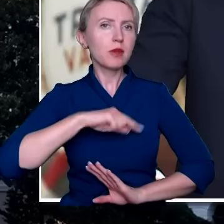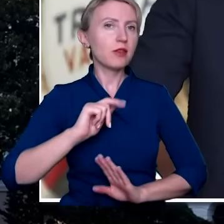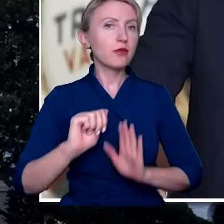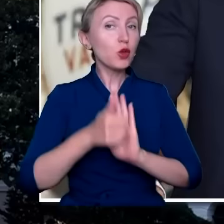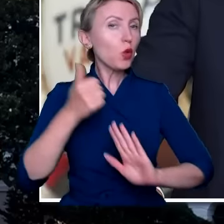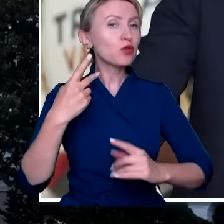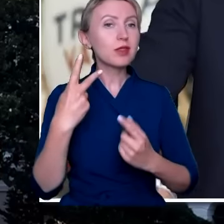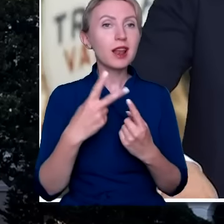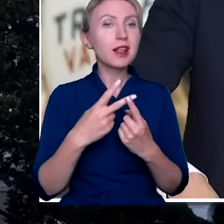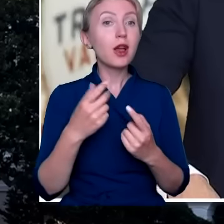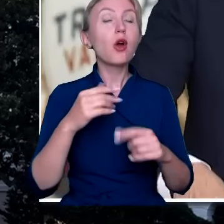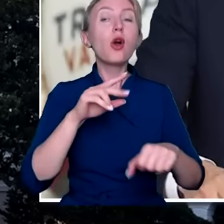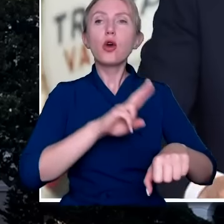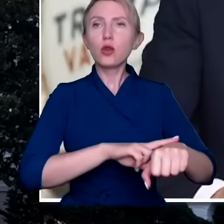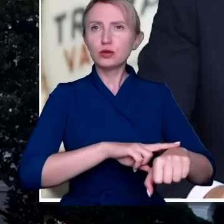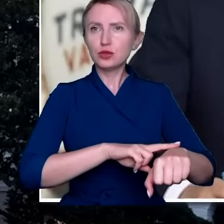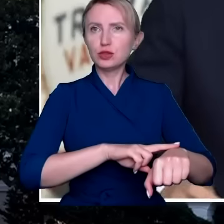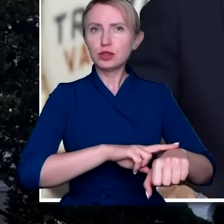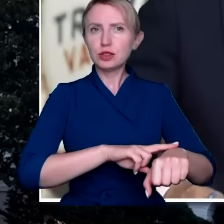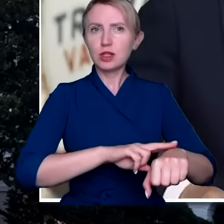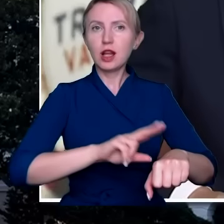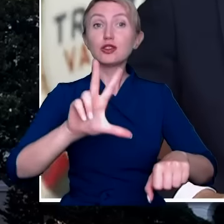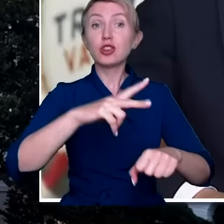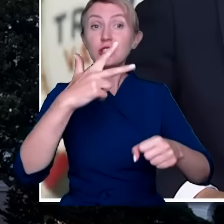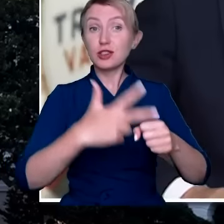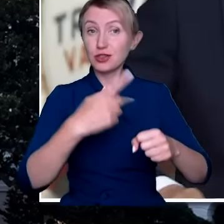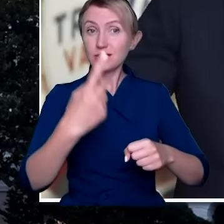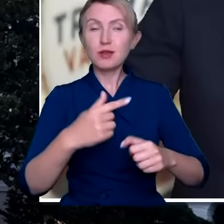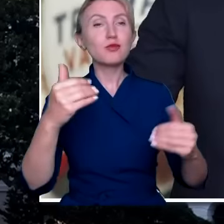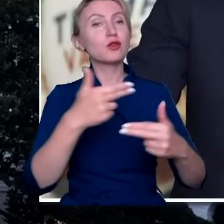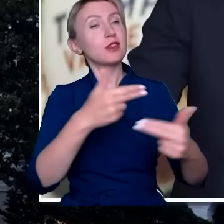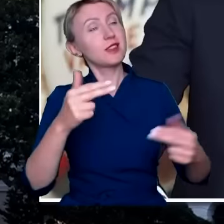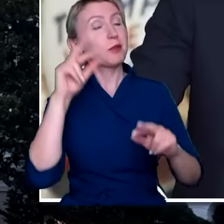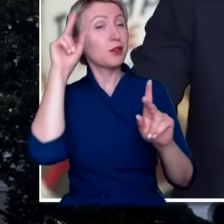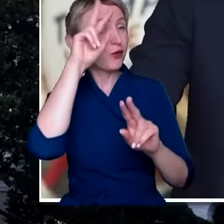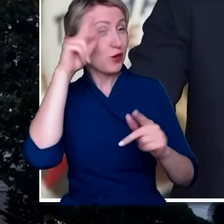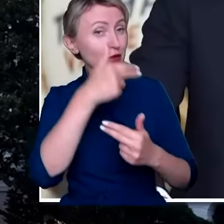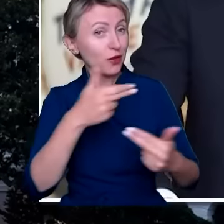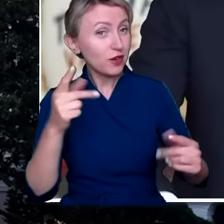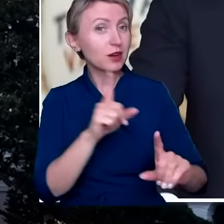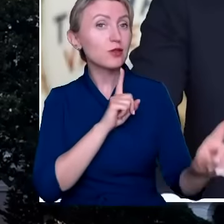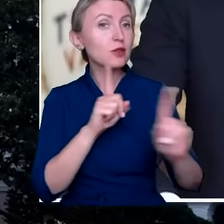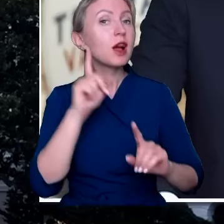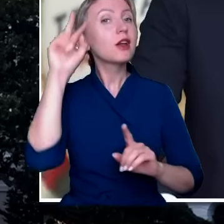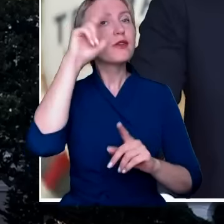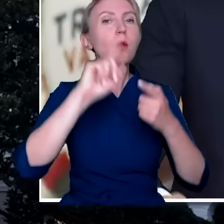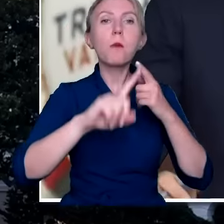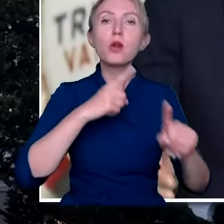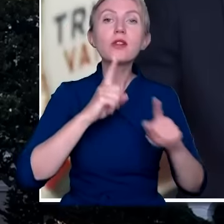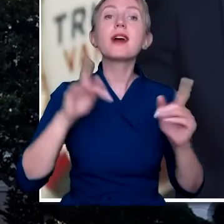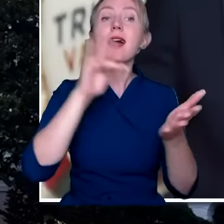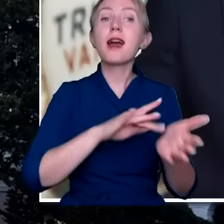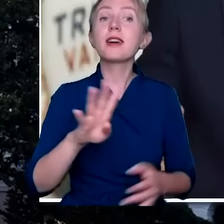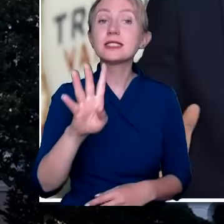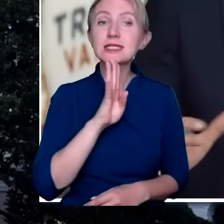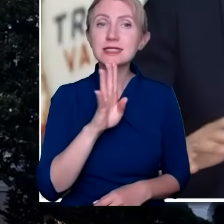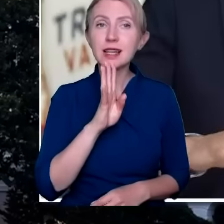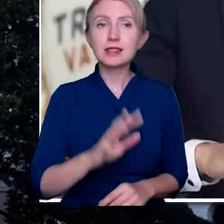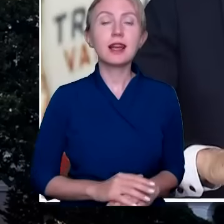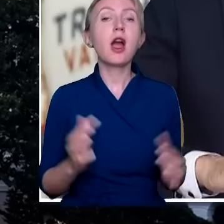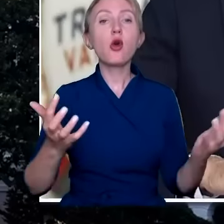gdzie o 15.31 można o filozofii trochę porozmawiać, filozofii politycznej w Stanach Zjednoczonych, ale ta konwencja